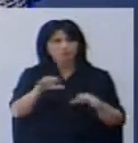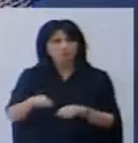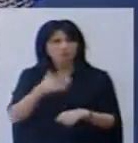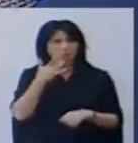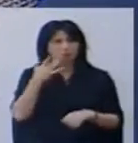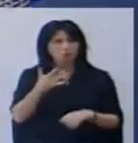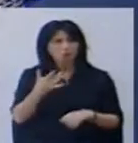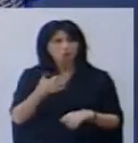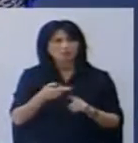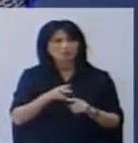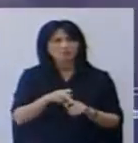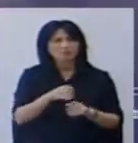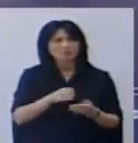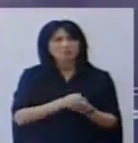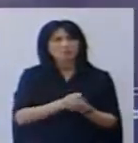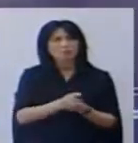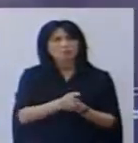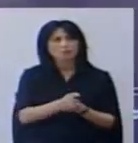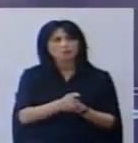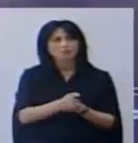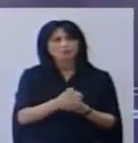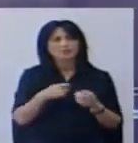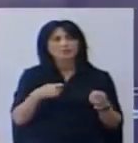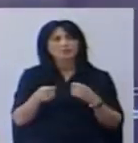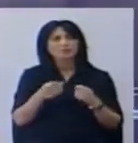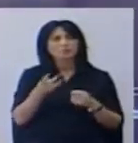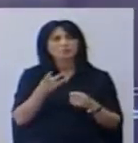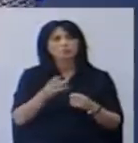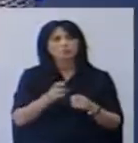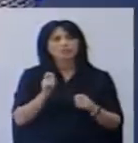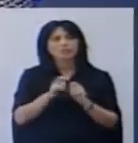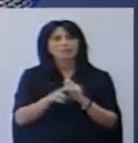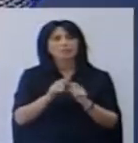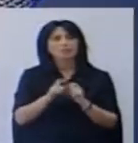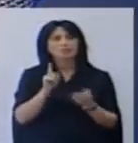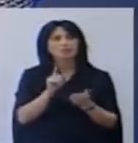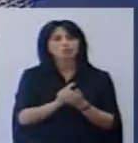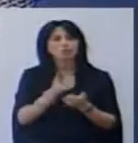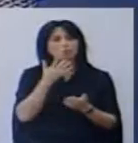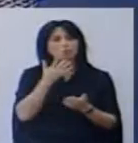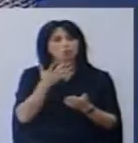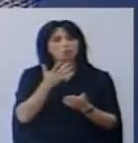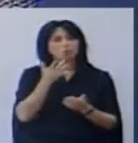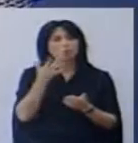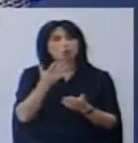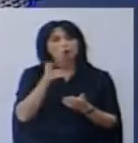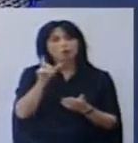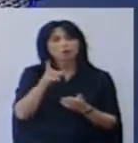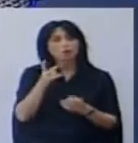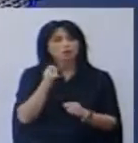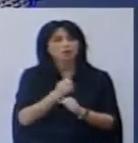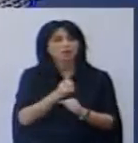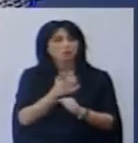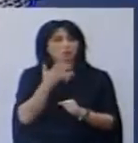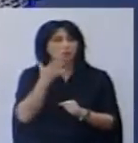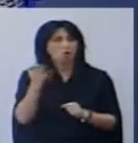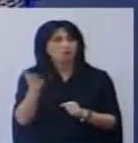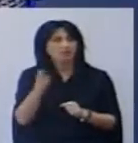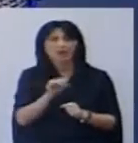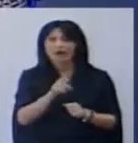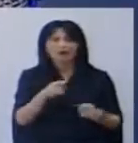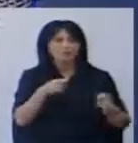მათ ამ მიმართულებაში, ბიზნესმა უნდა დააფინანსოს აუცილებლად პოლიტიკა და პოლიტიკოსებმა უნდა გააკეთონ პოლიტიკა და